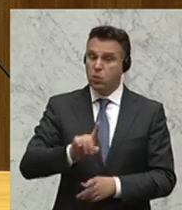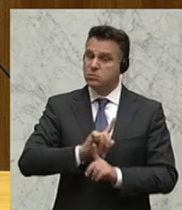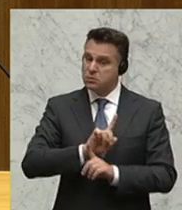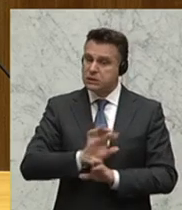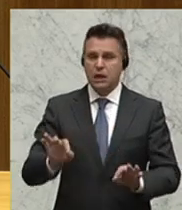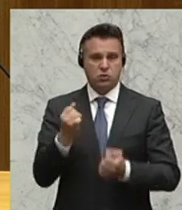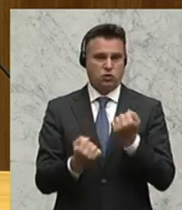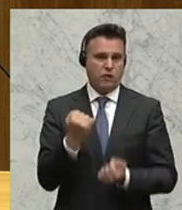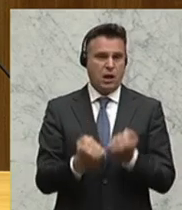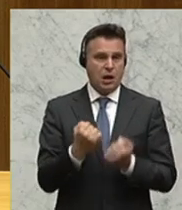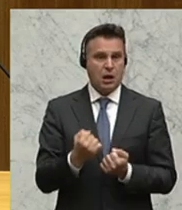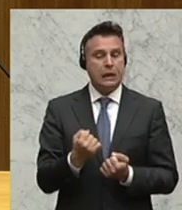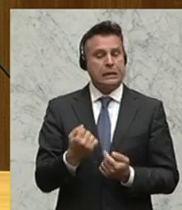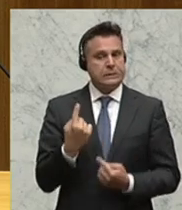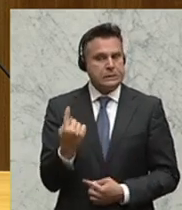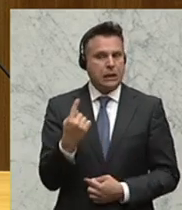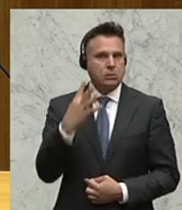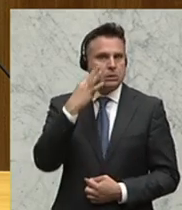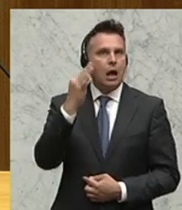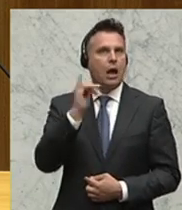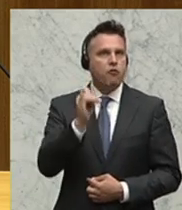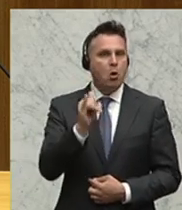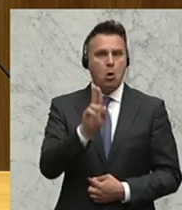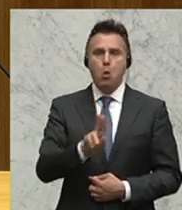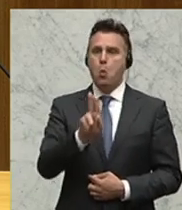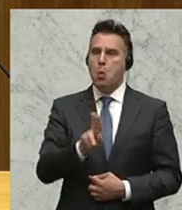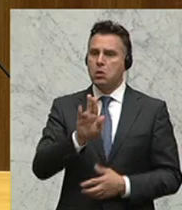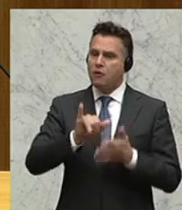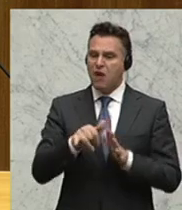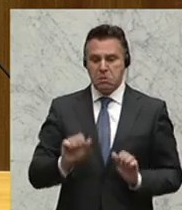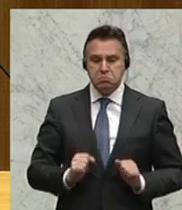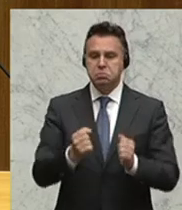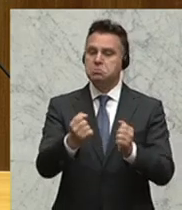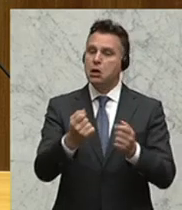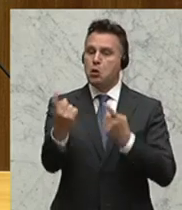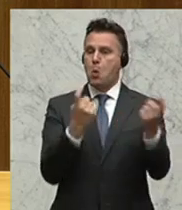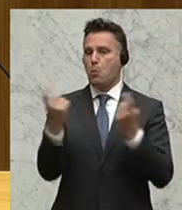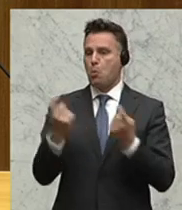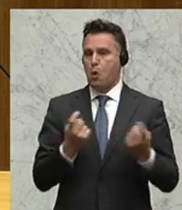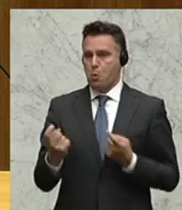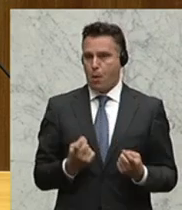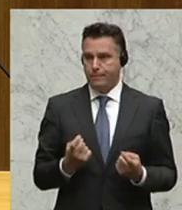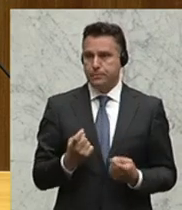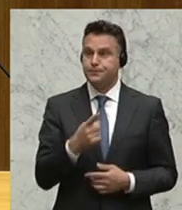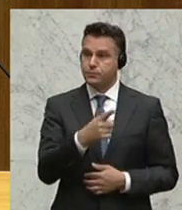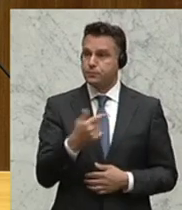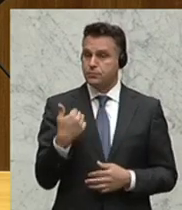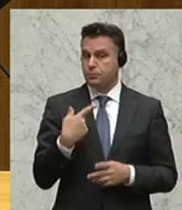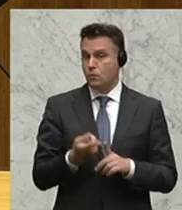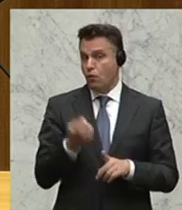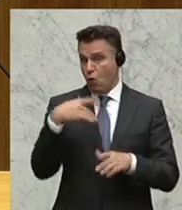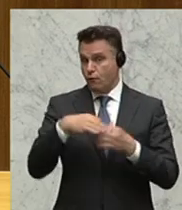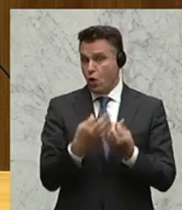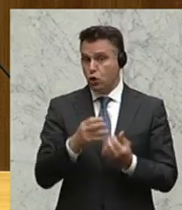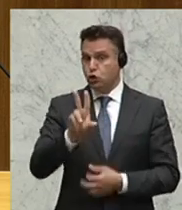sich, in der Region selbst Initiativen zu entwickeln, damit es den Menschen dort besser geht. Vielleicht waren Sie am vergangenen Woche im